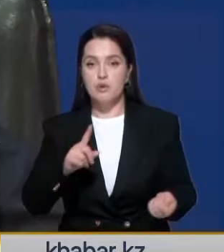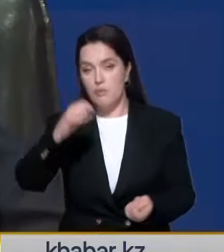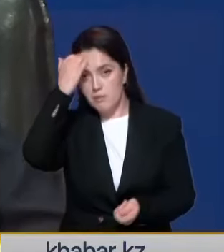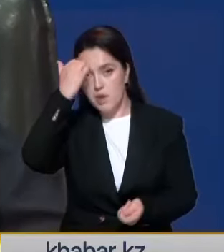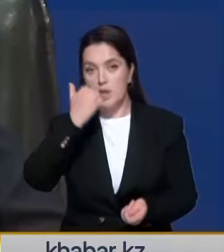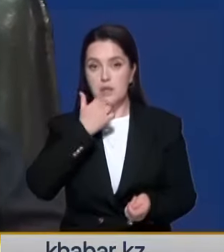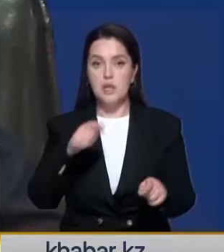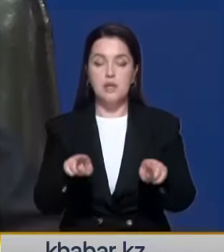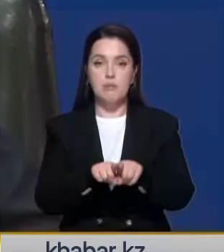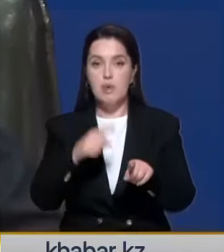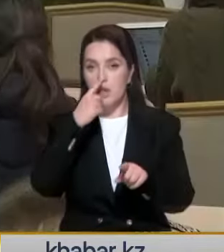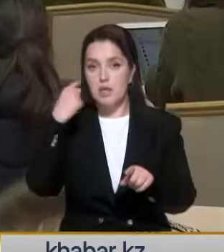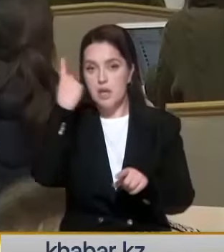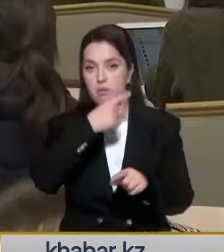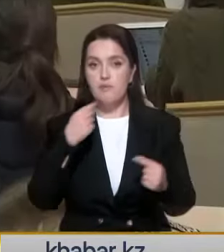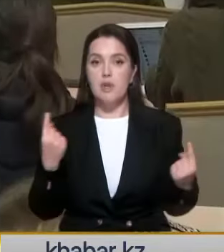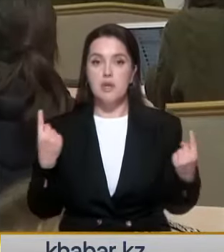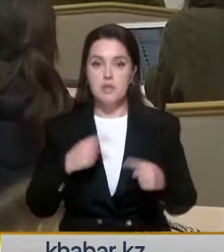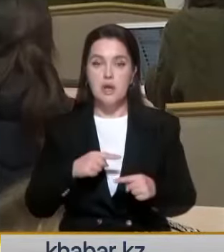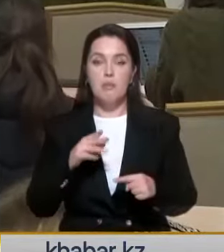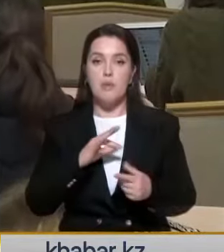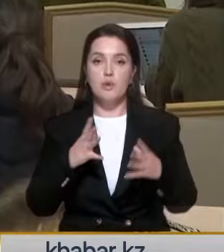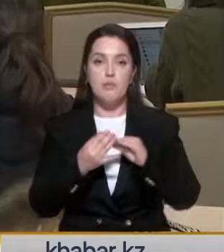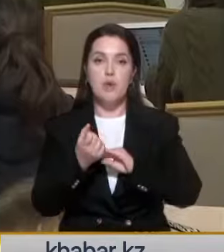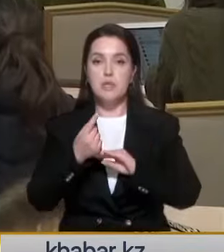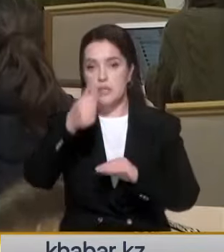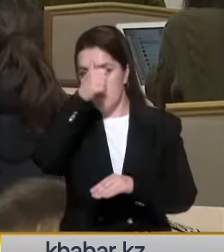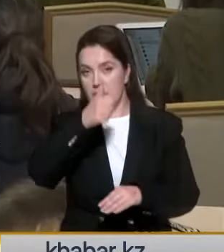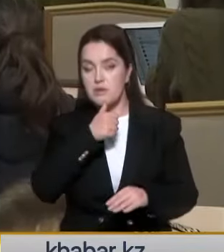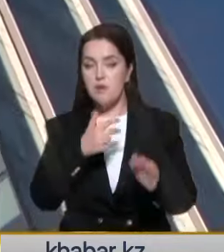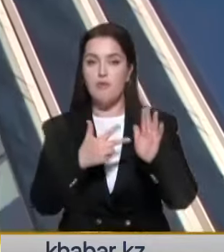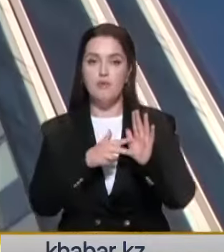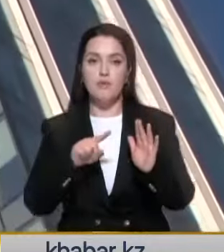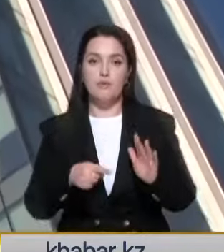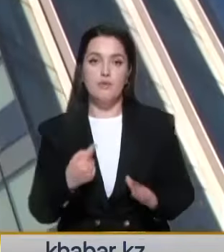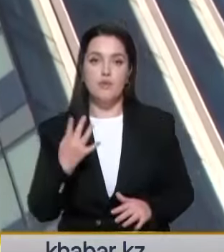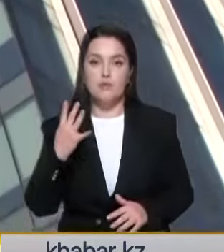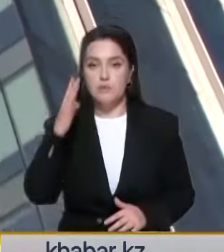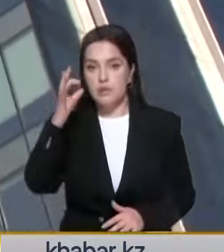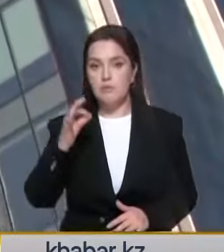отметил, что благодаря таким действиям годовая инфляция в Казахстане по итогам 11 месяцев составила